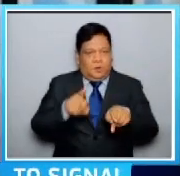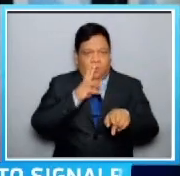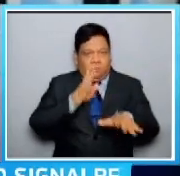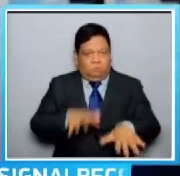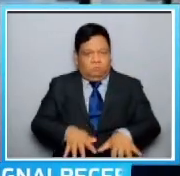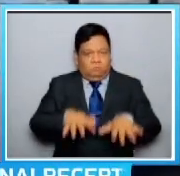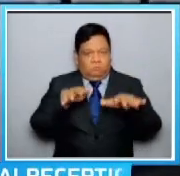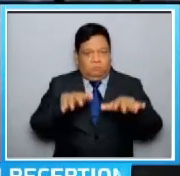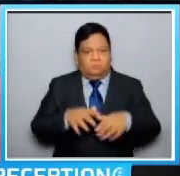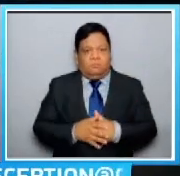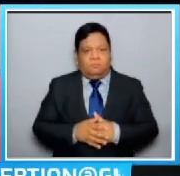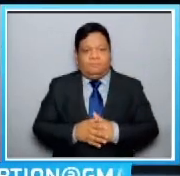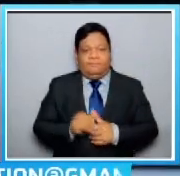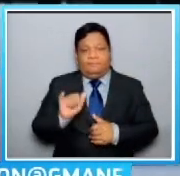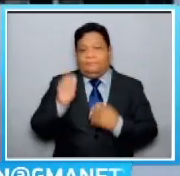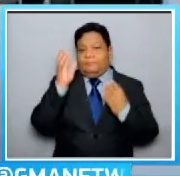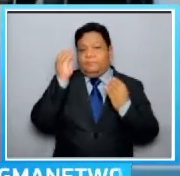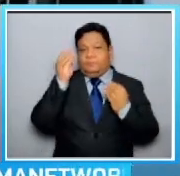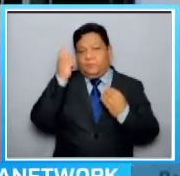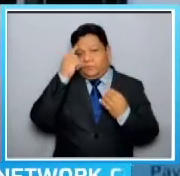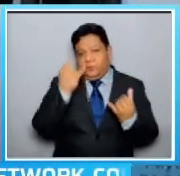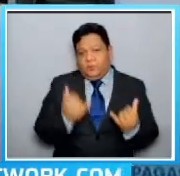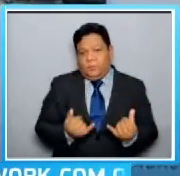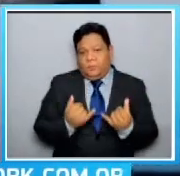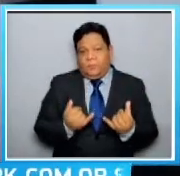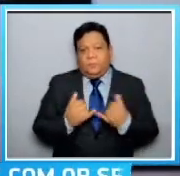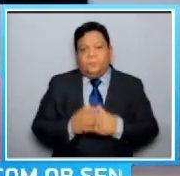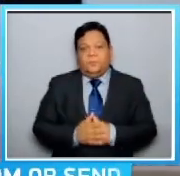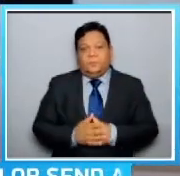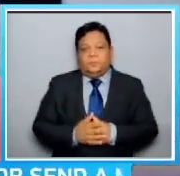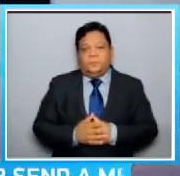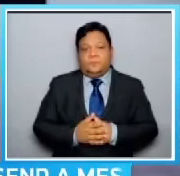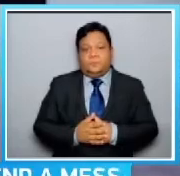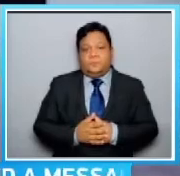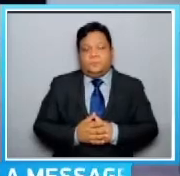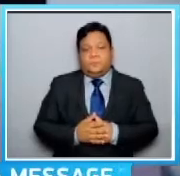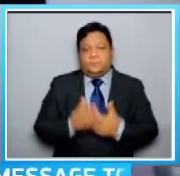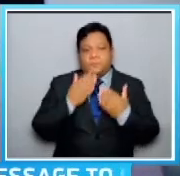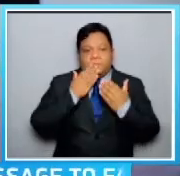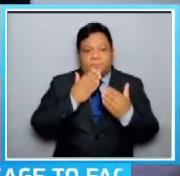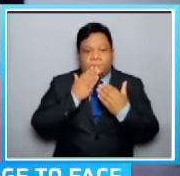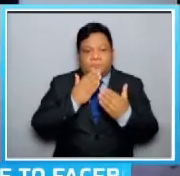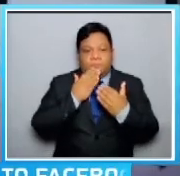And yun lang po muna sa flood forecasting. Marami pong salamat.